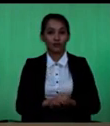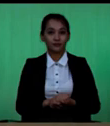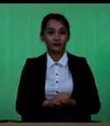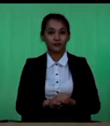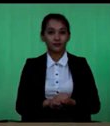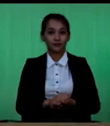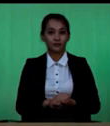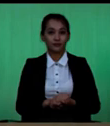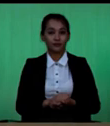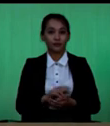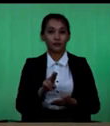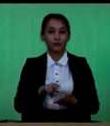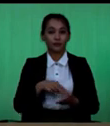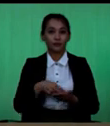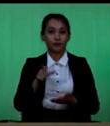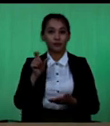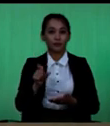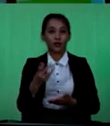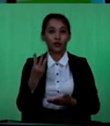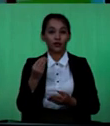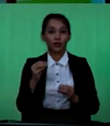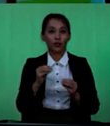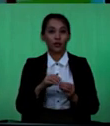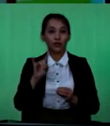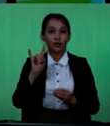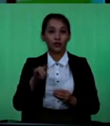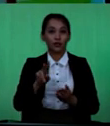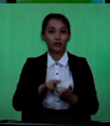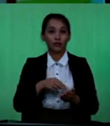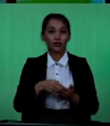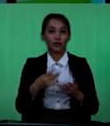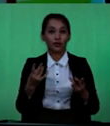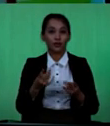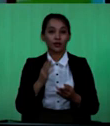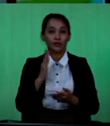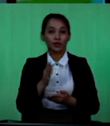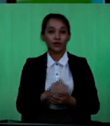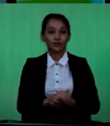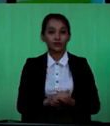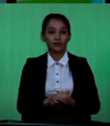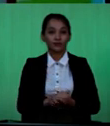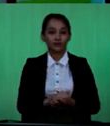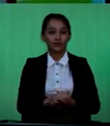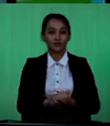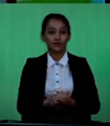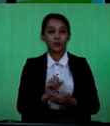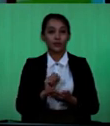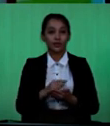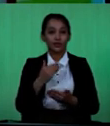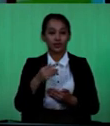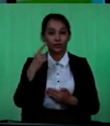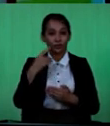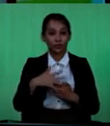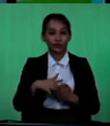Demak, bo'yoqchilar yana 10 ta romni bo'yashi kerak ekan. Masala sizga